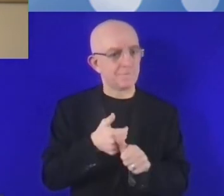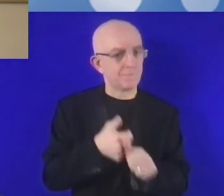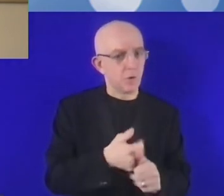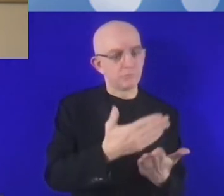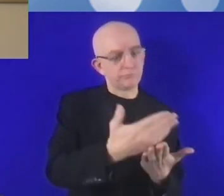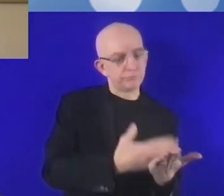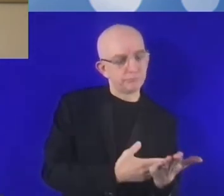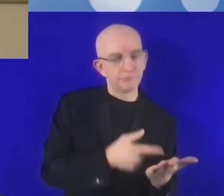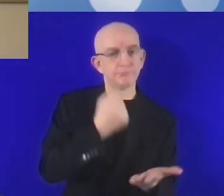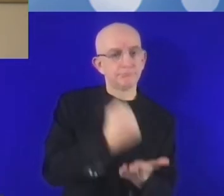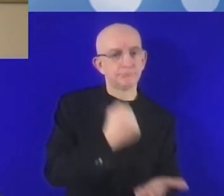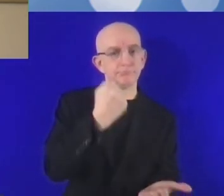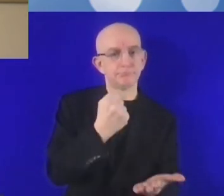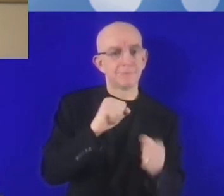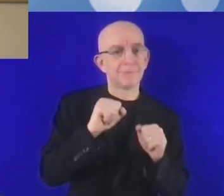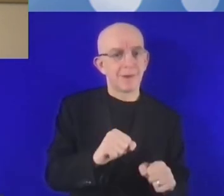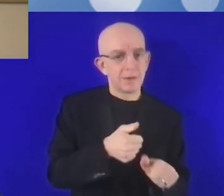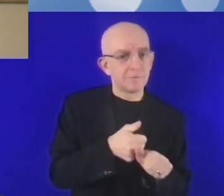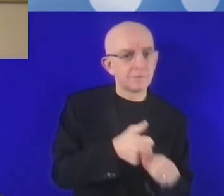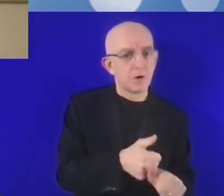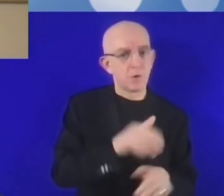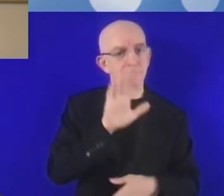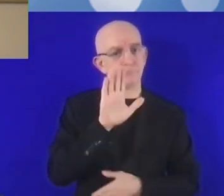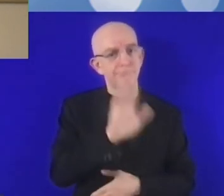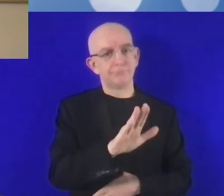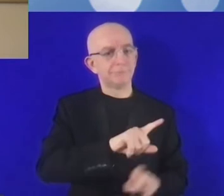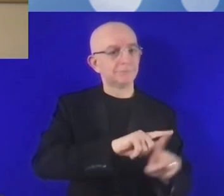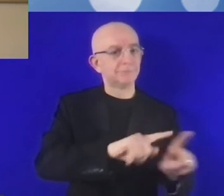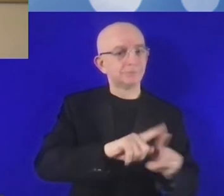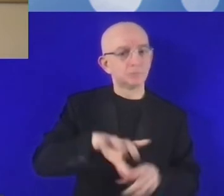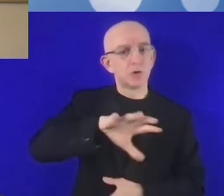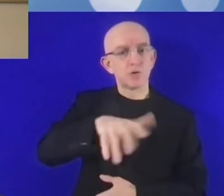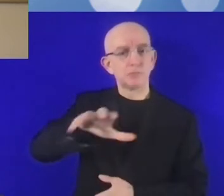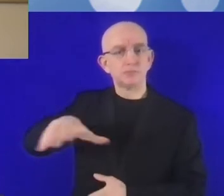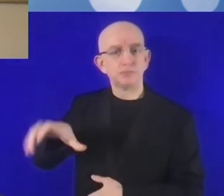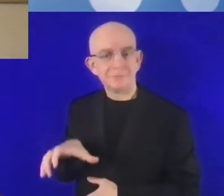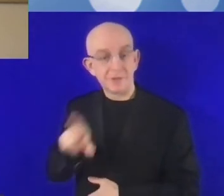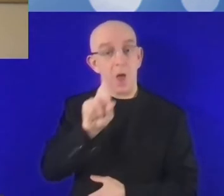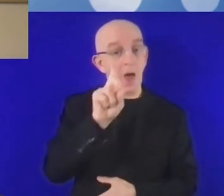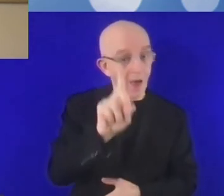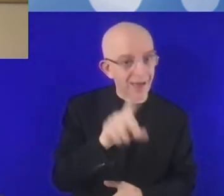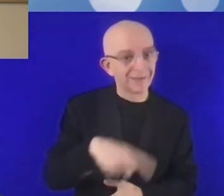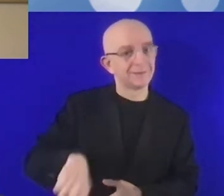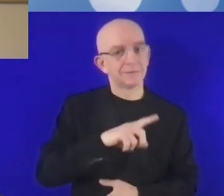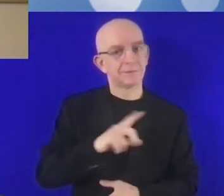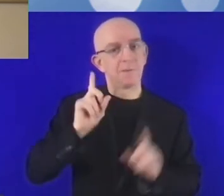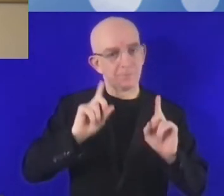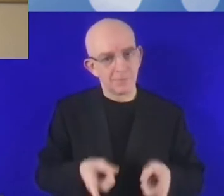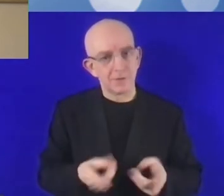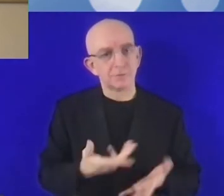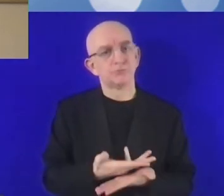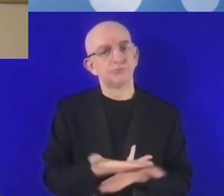conformément à la loi en vigueur dans différents pays. Nous voulons aussi assurer aux gens